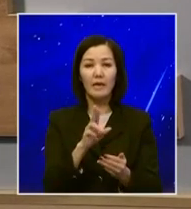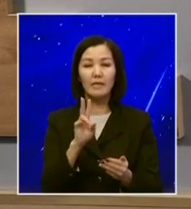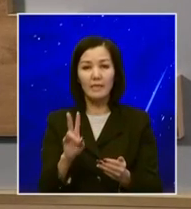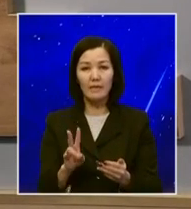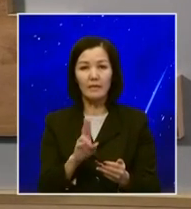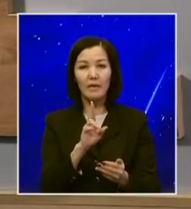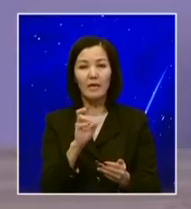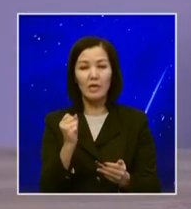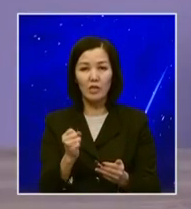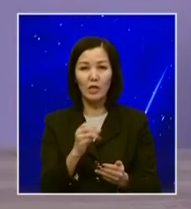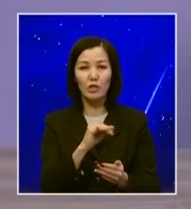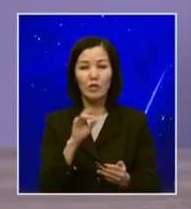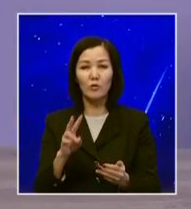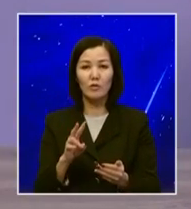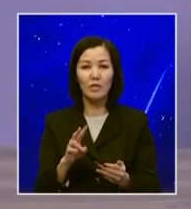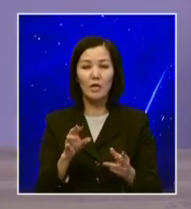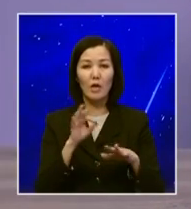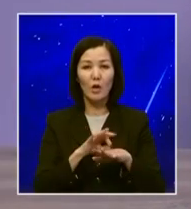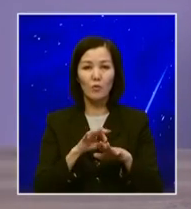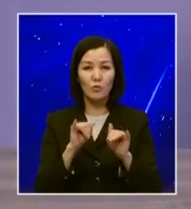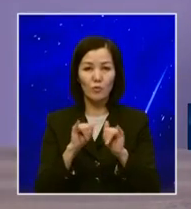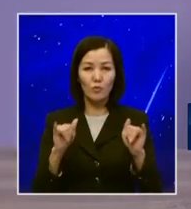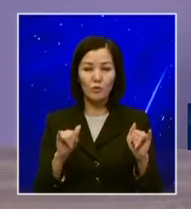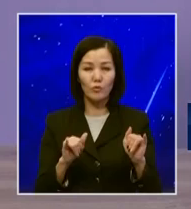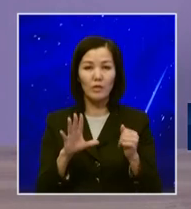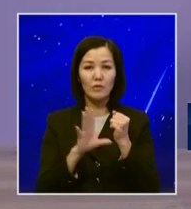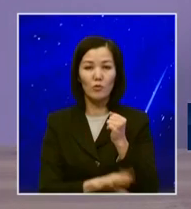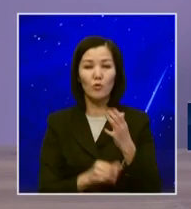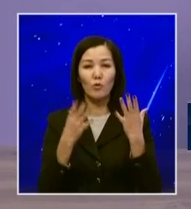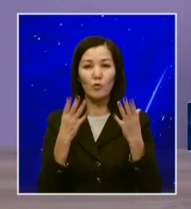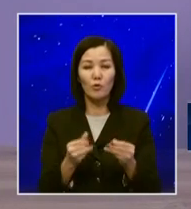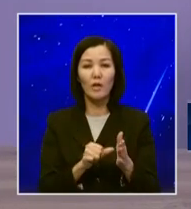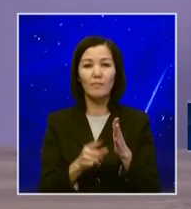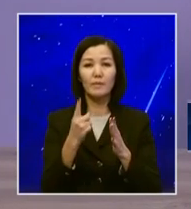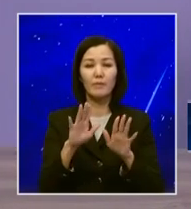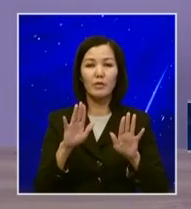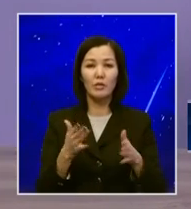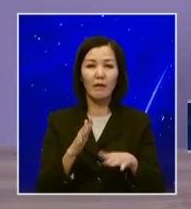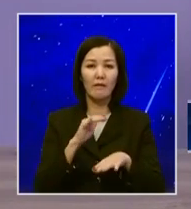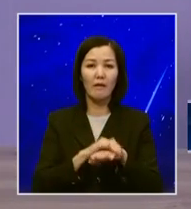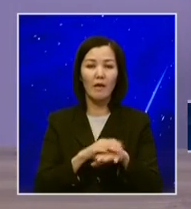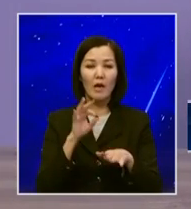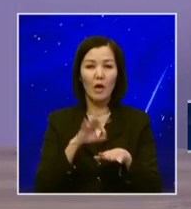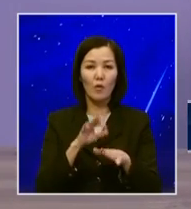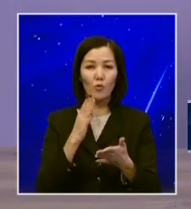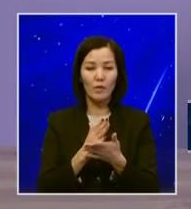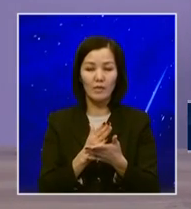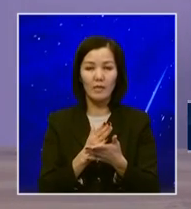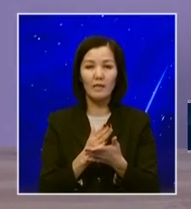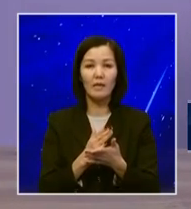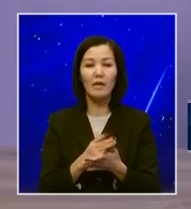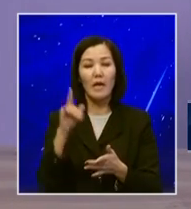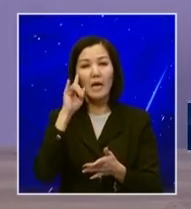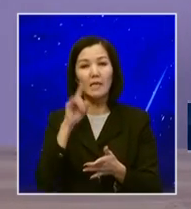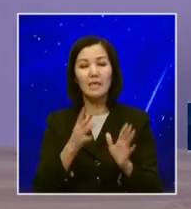желтоқсан айларында аурудың қарқыны өсуде. Соңғы тәулікте 61 жағдай анықталды. Елімізде